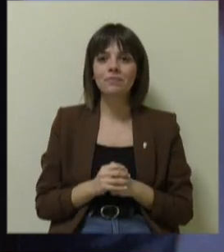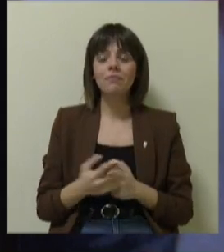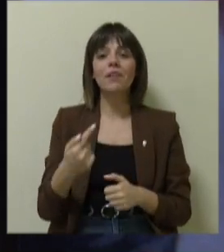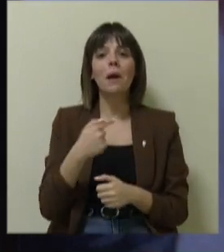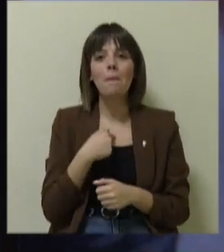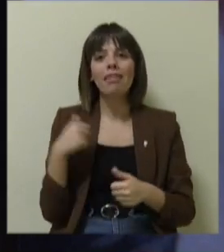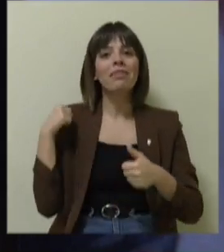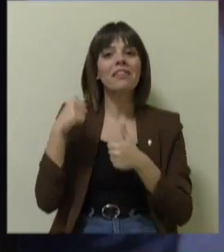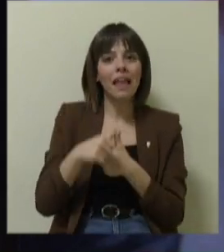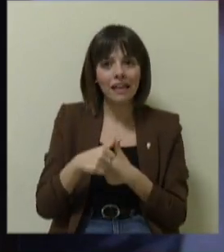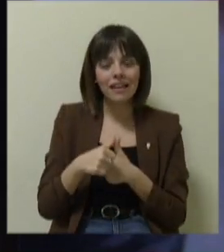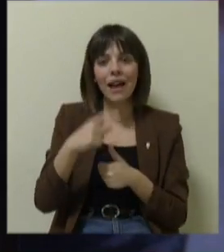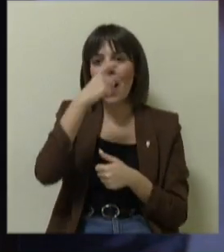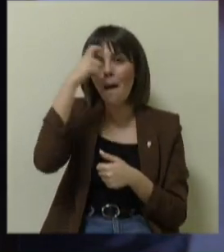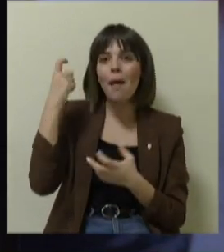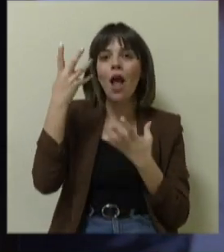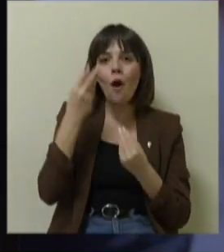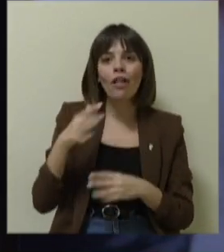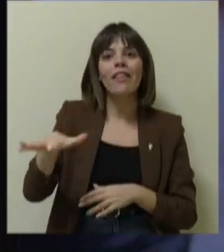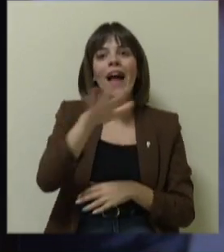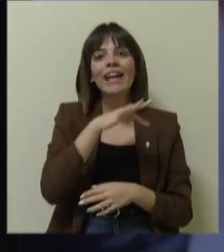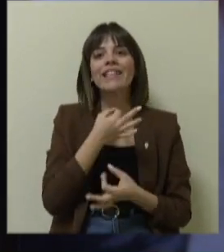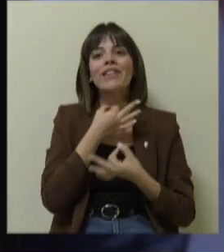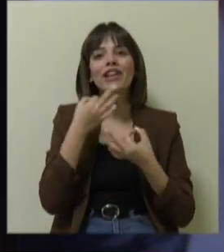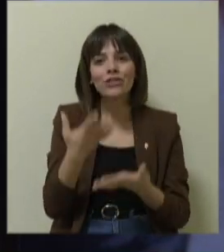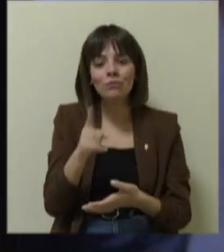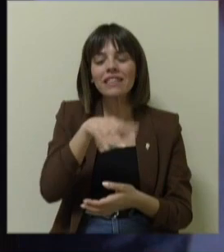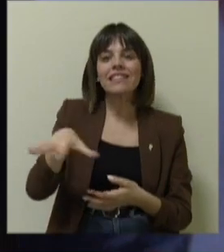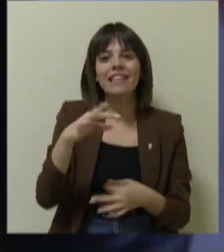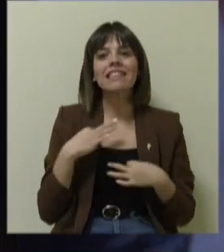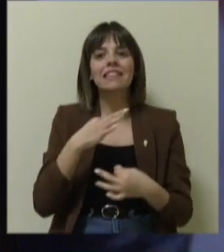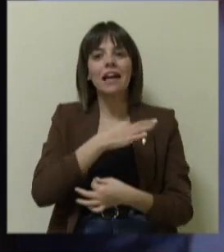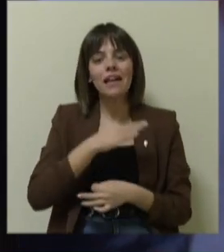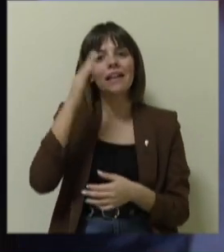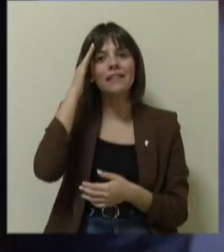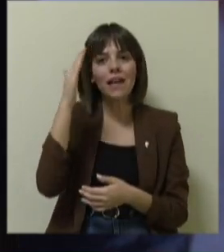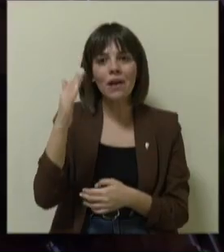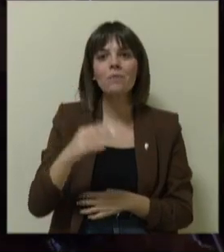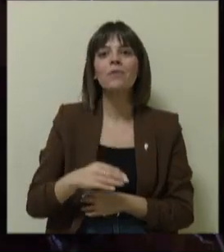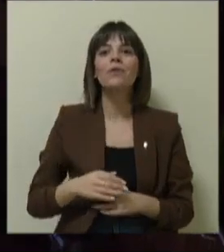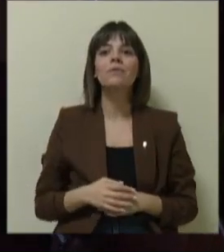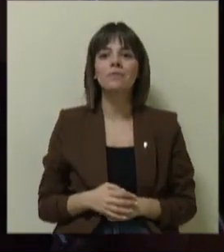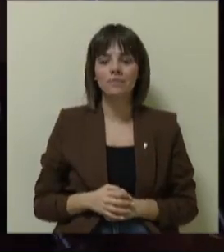Ben tekrar emeği geçen herkese teşekkür ediyor, sizleri saygıyla selamlıyorum.